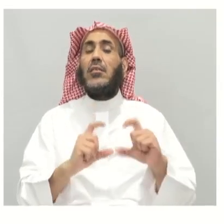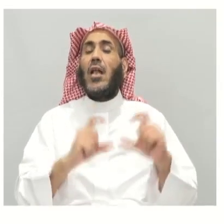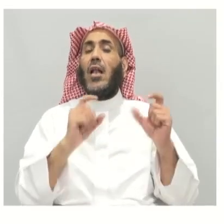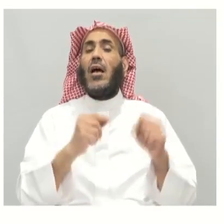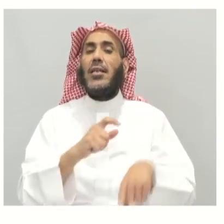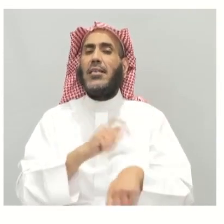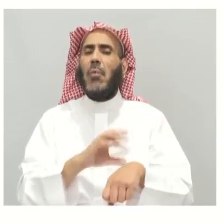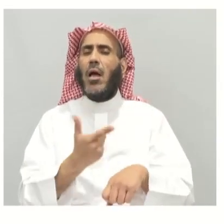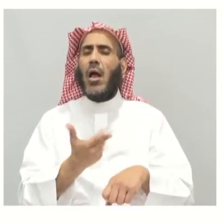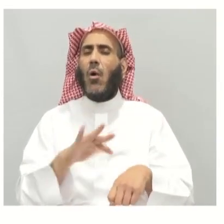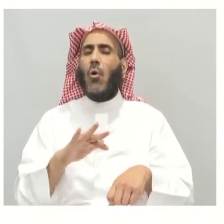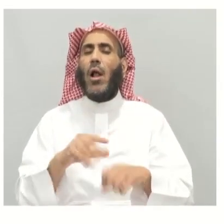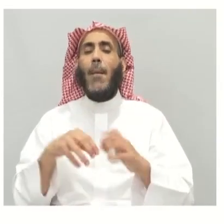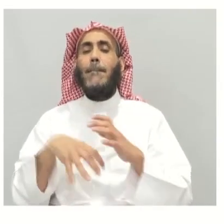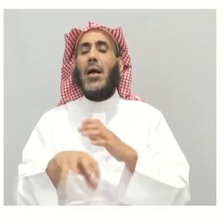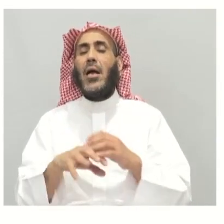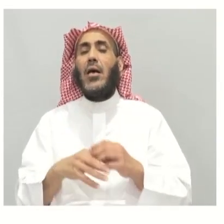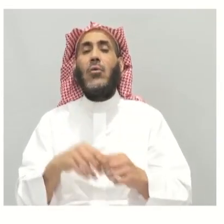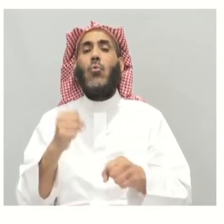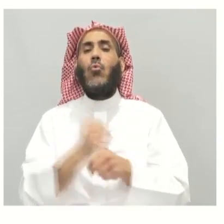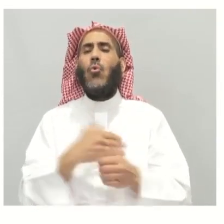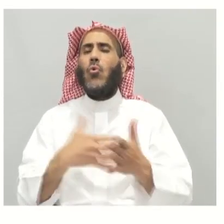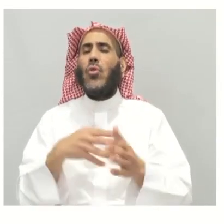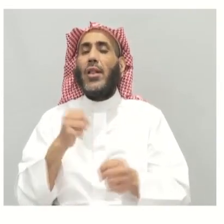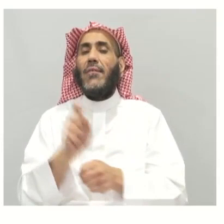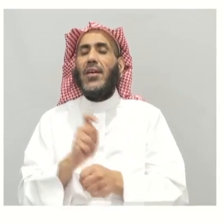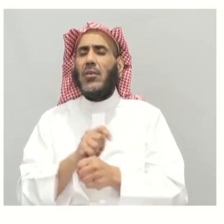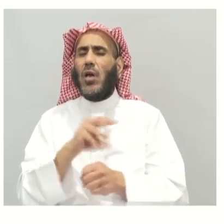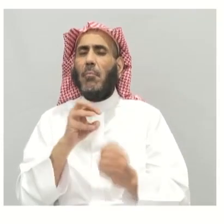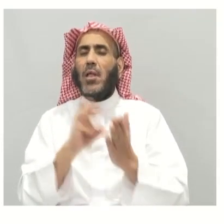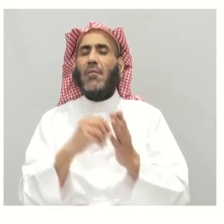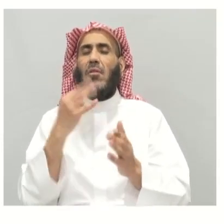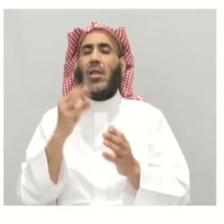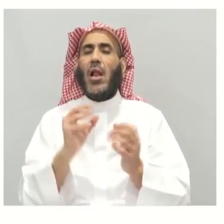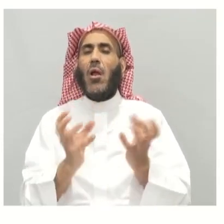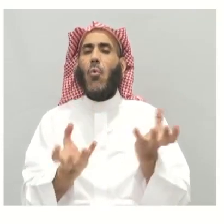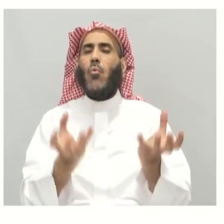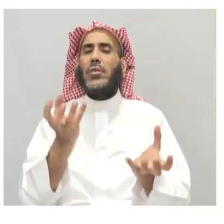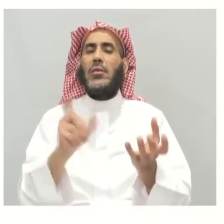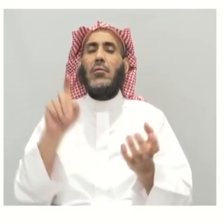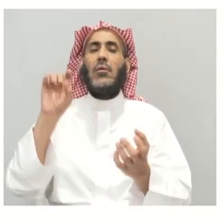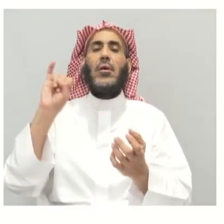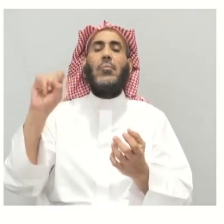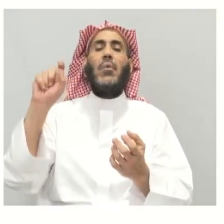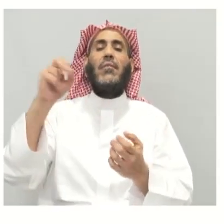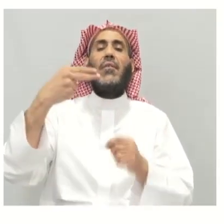زمان أو على مكان حدوث الفعل، يصاغان من الثلاثي إما على وزن، أحسنتم، مفعل،